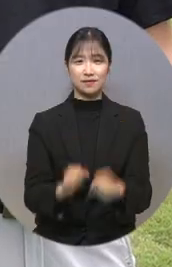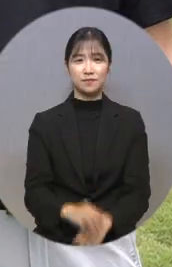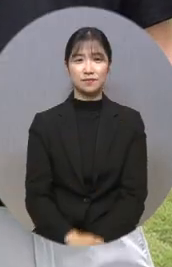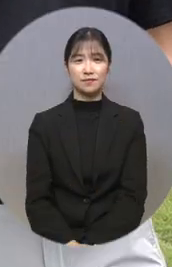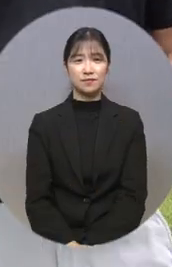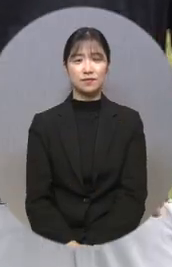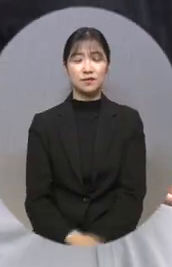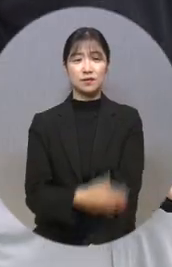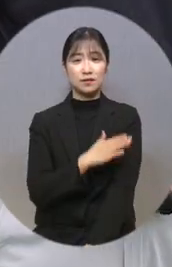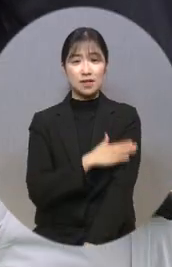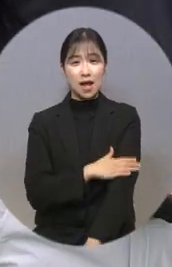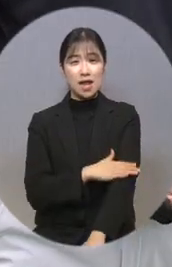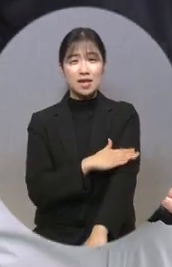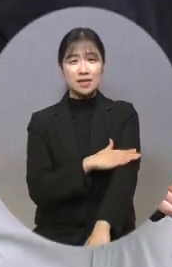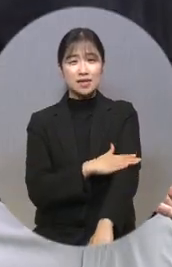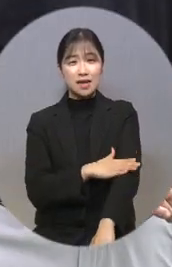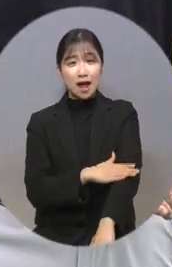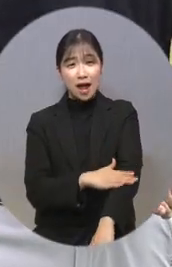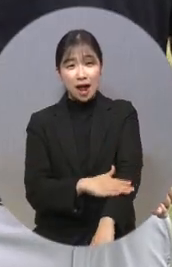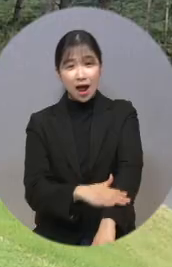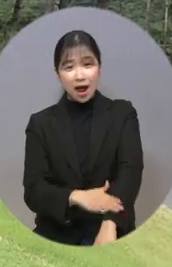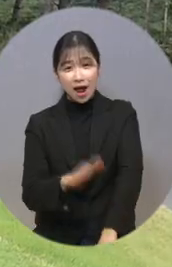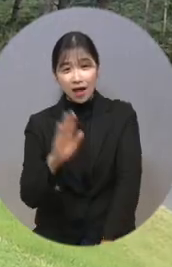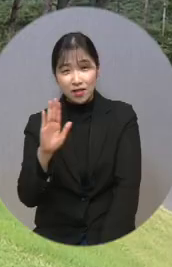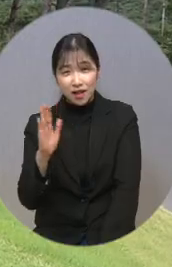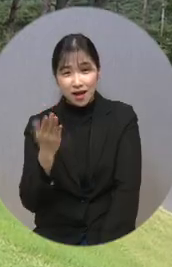잘 그 잘 들어갔다 양.